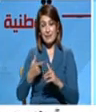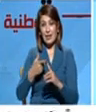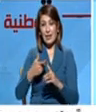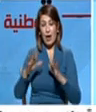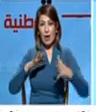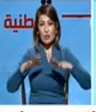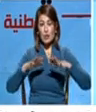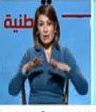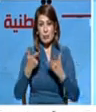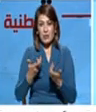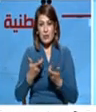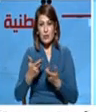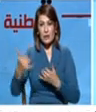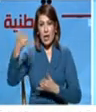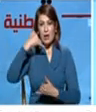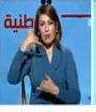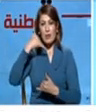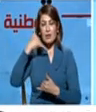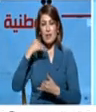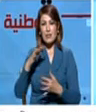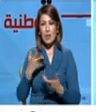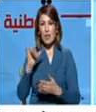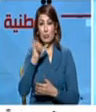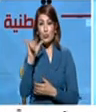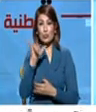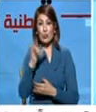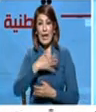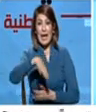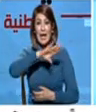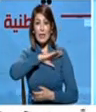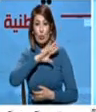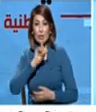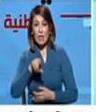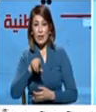بمعناها على عين المكان بال بال الاتصالات